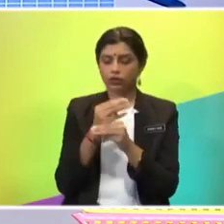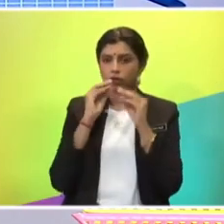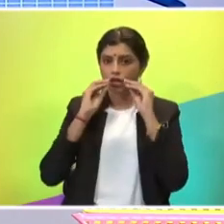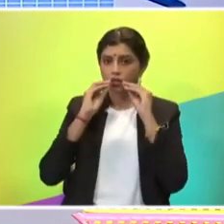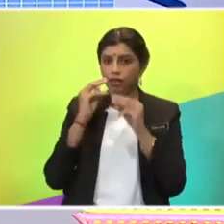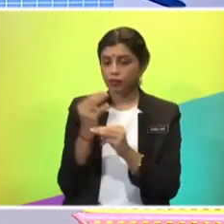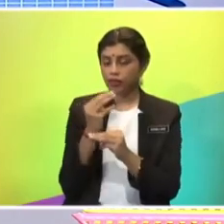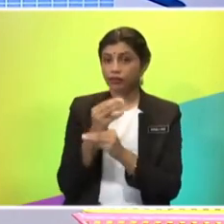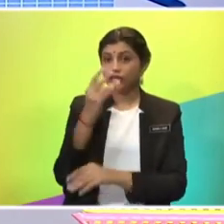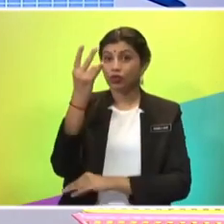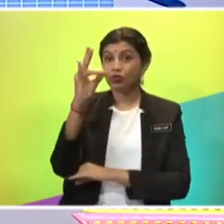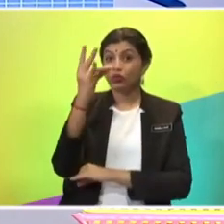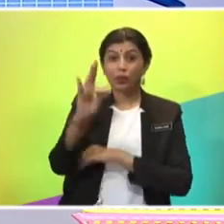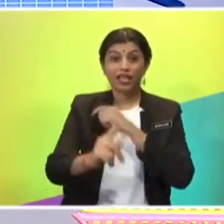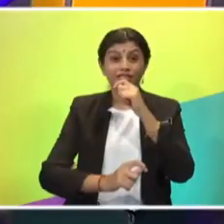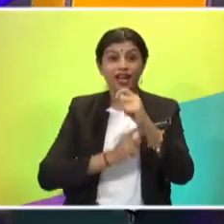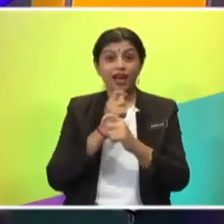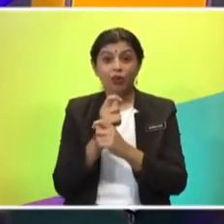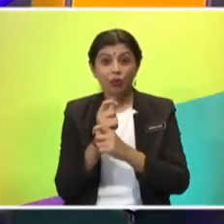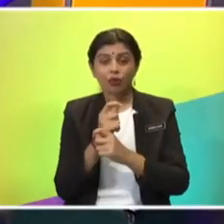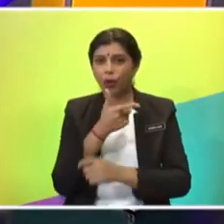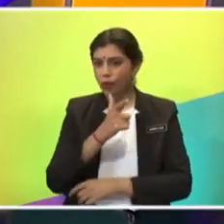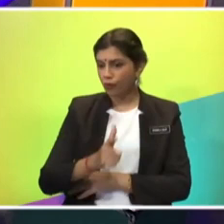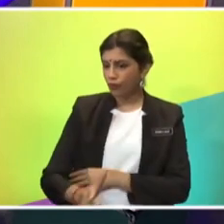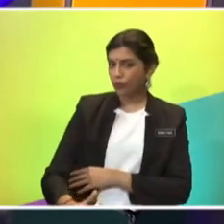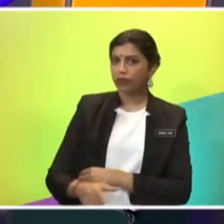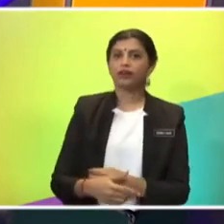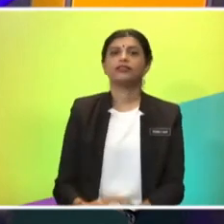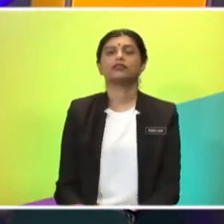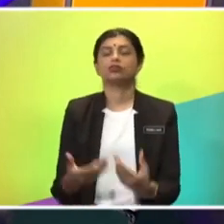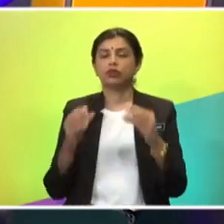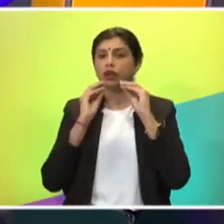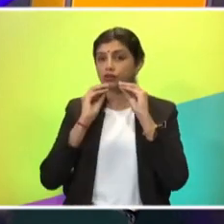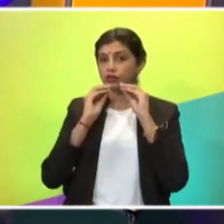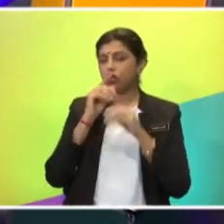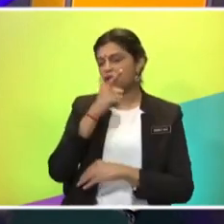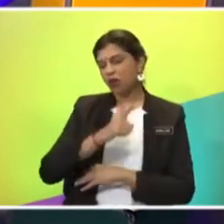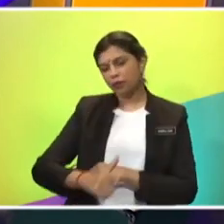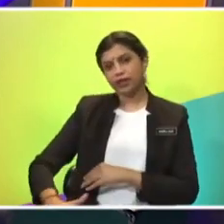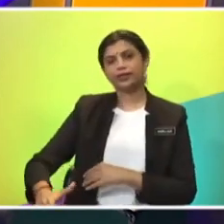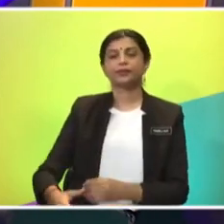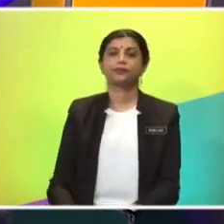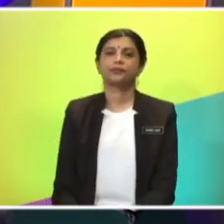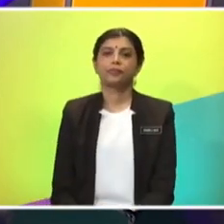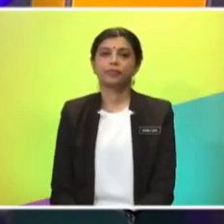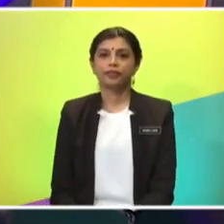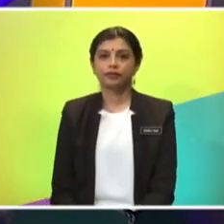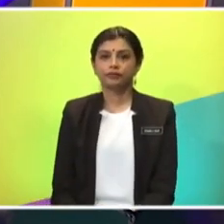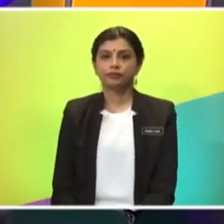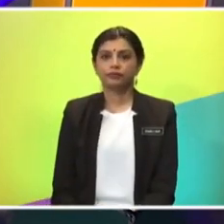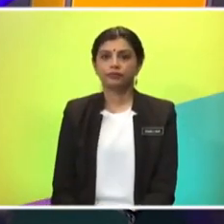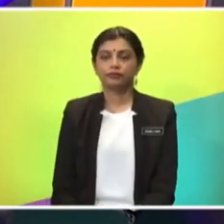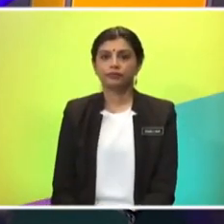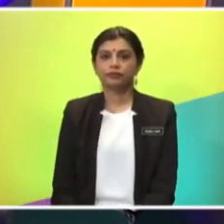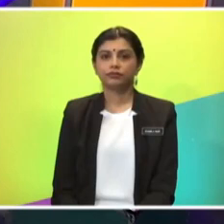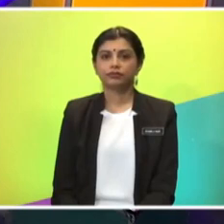selama 17 tahun. Wah, itu dia, 10 tahun dan juga 17 tahun. Dan inilah kedua-dua guru kita dan juga guru kita